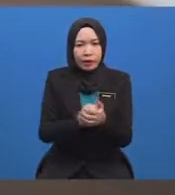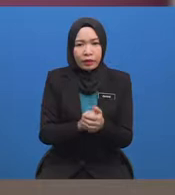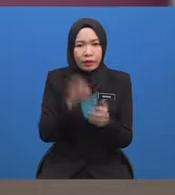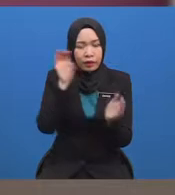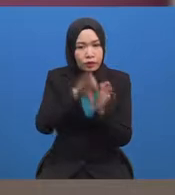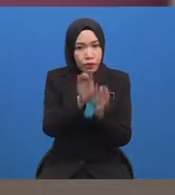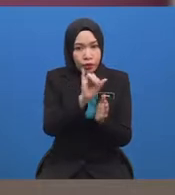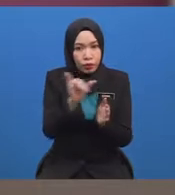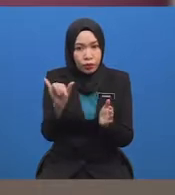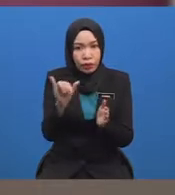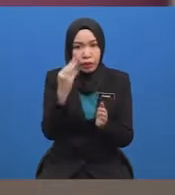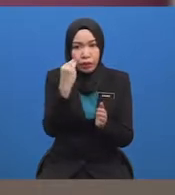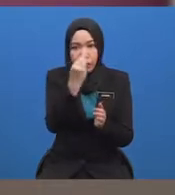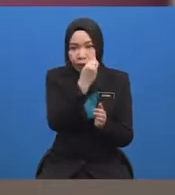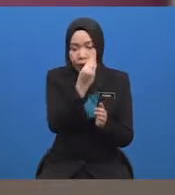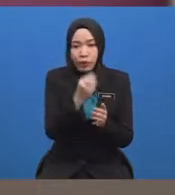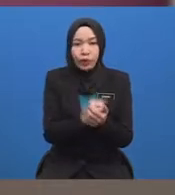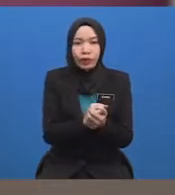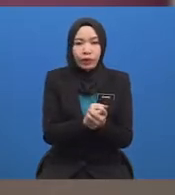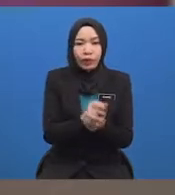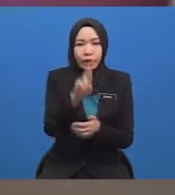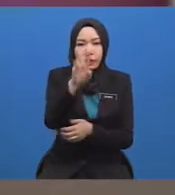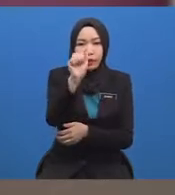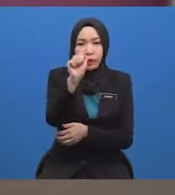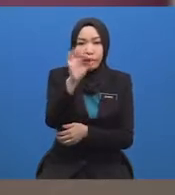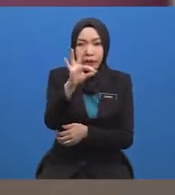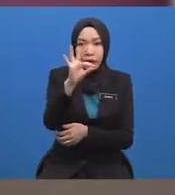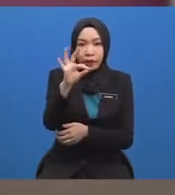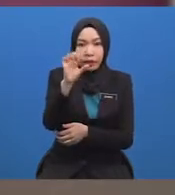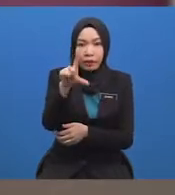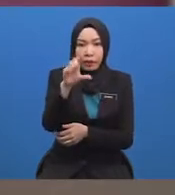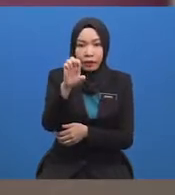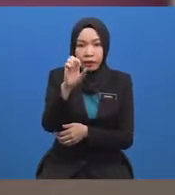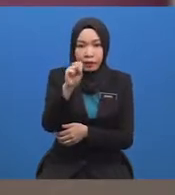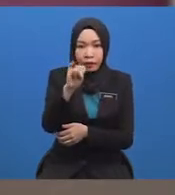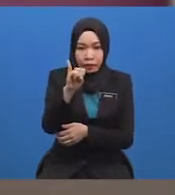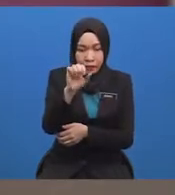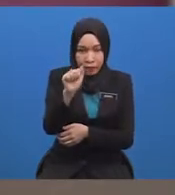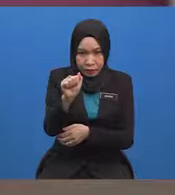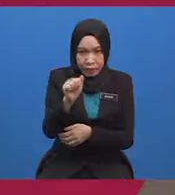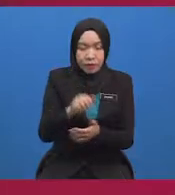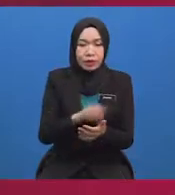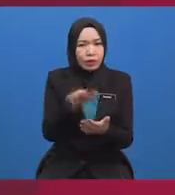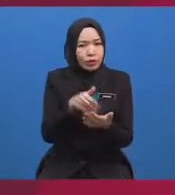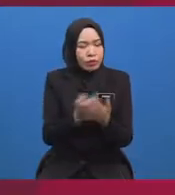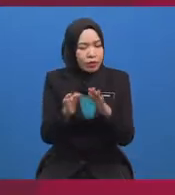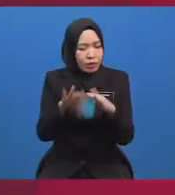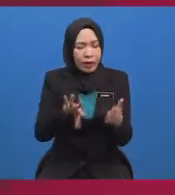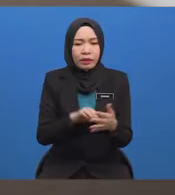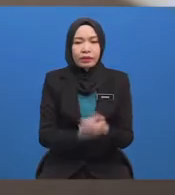akan turut terancam karena tertimbun di bawah tanah runtuh dan aliran lumpur